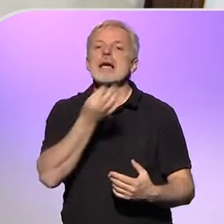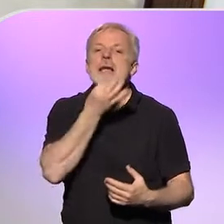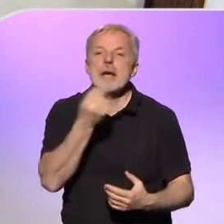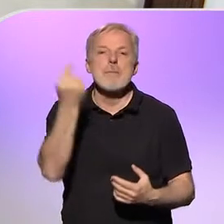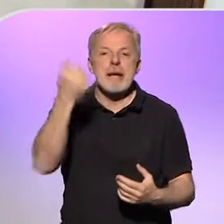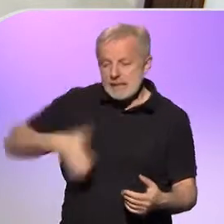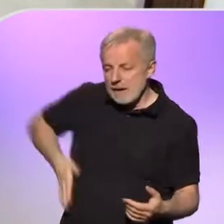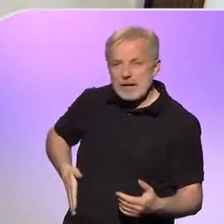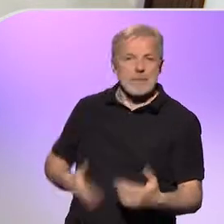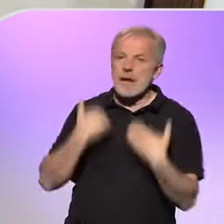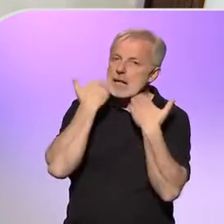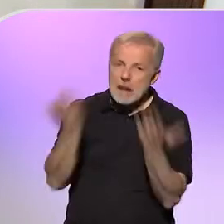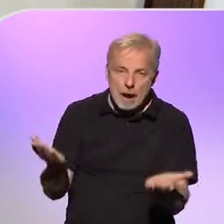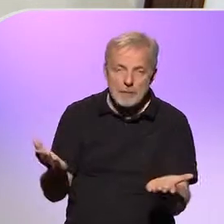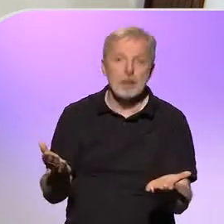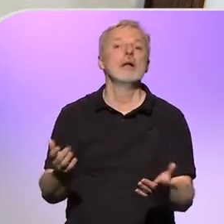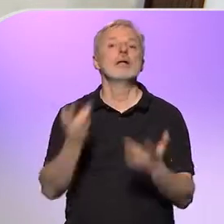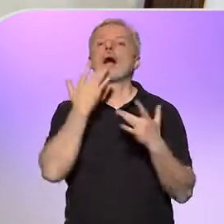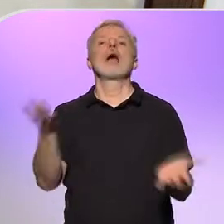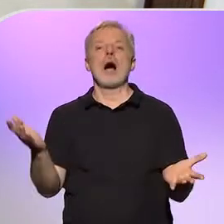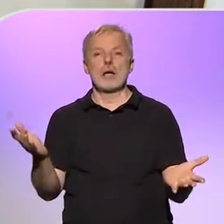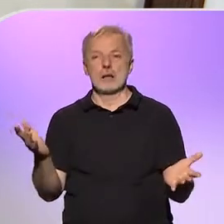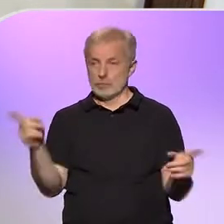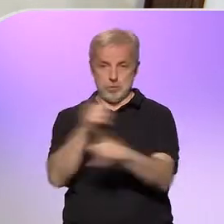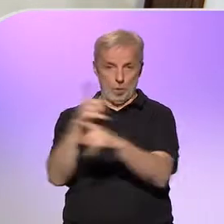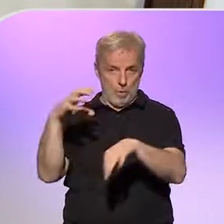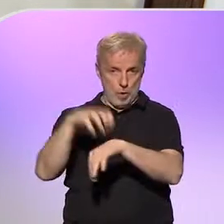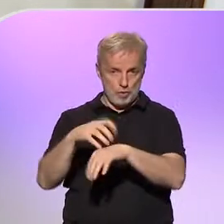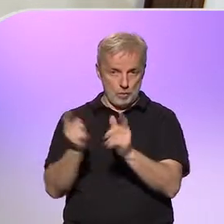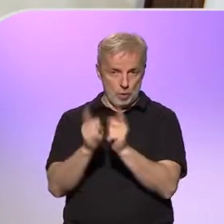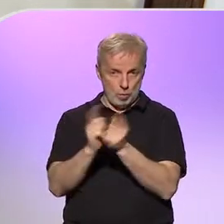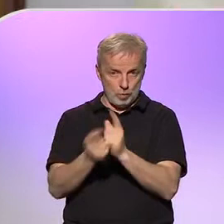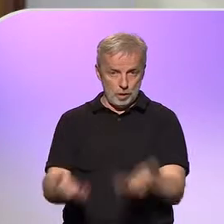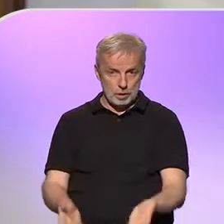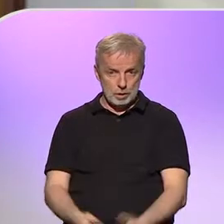nemusí, tak se to také může dořešovat nějak s tou pojišťovnou?